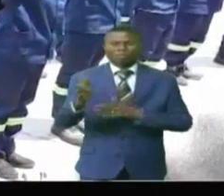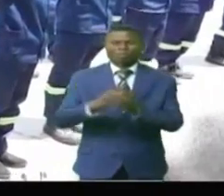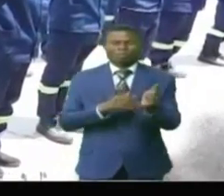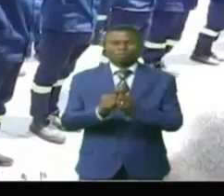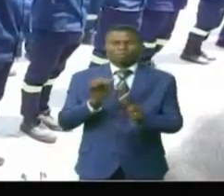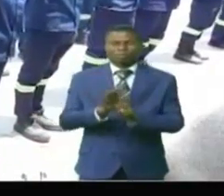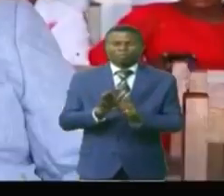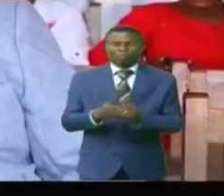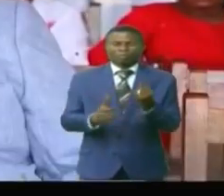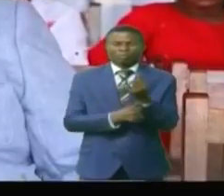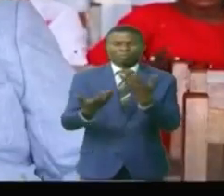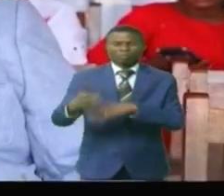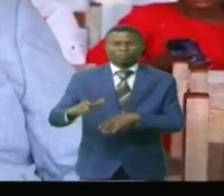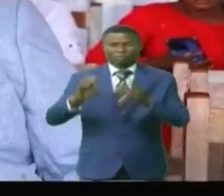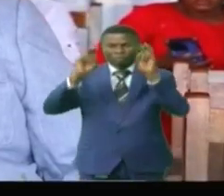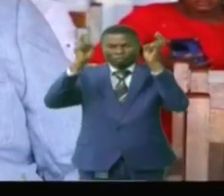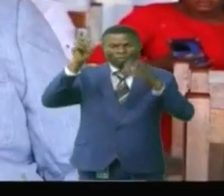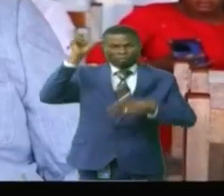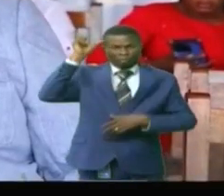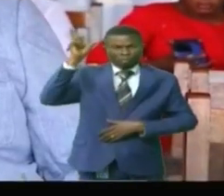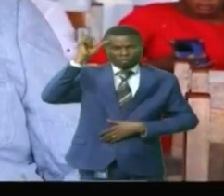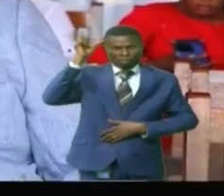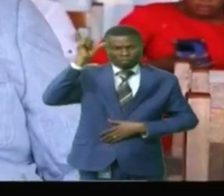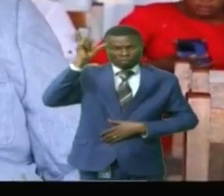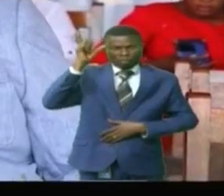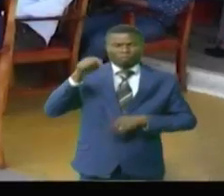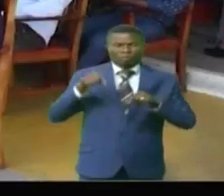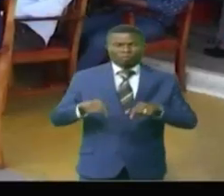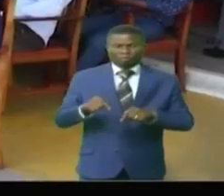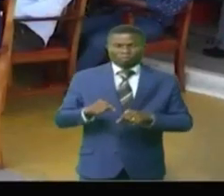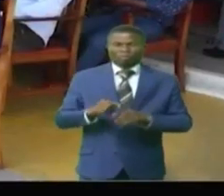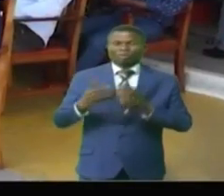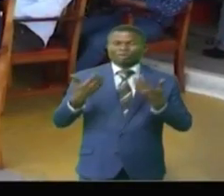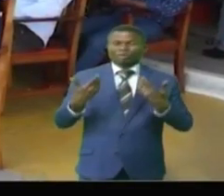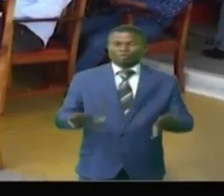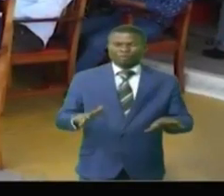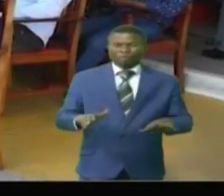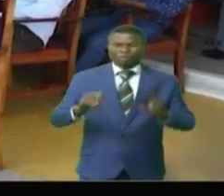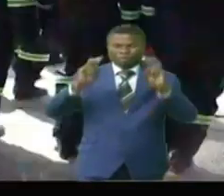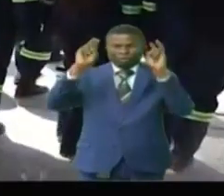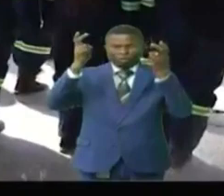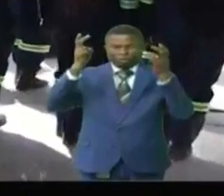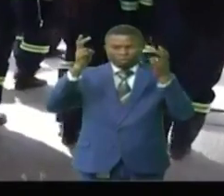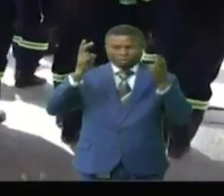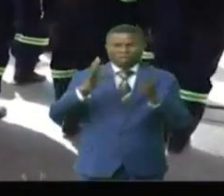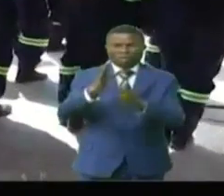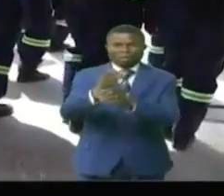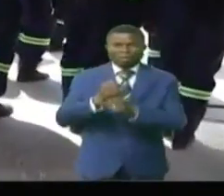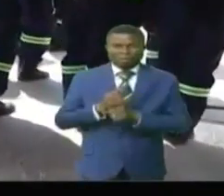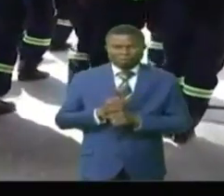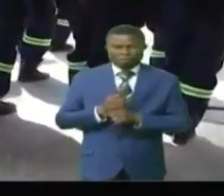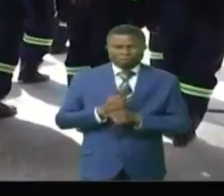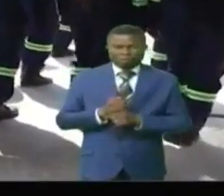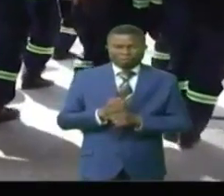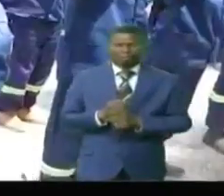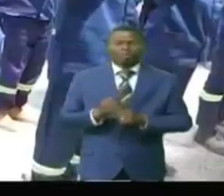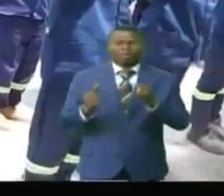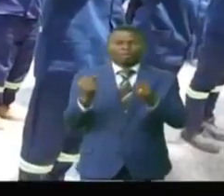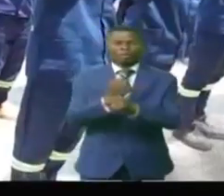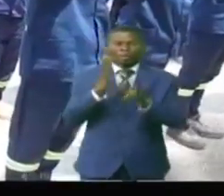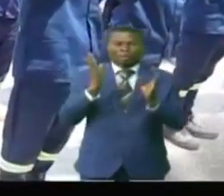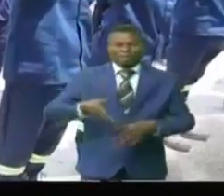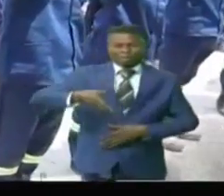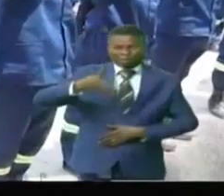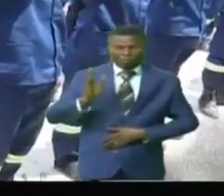pertes en vies humaines dans la ville de Lubumbashi seront désormais maîtrisés. La ville vient d'être dotée des sapeurs-pompiers